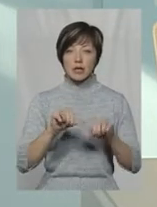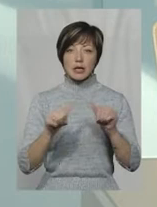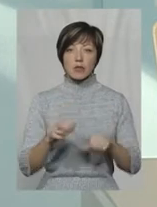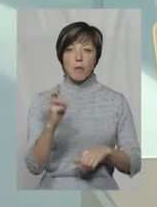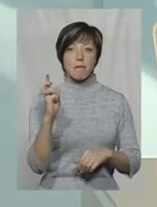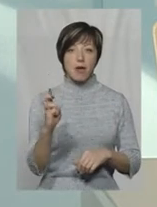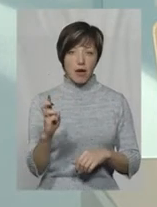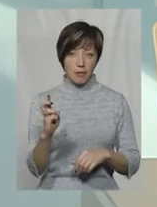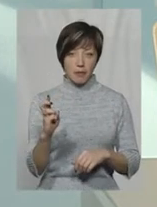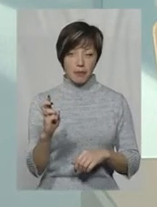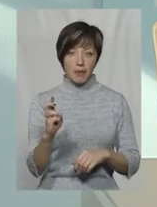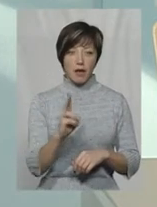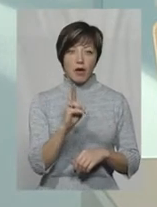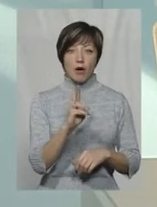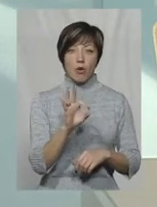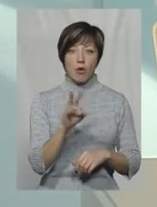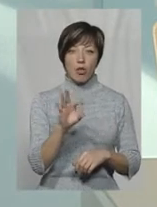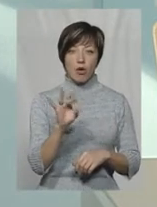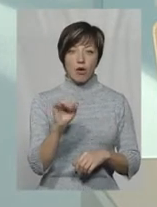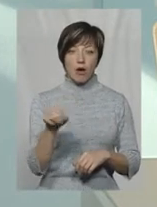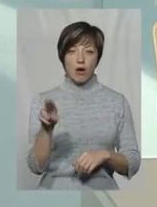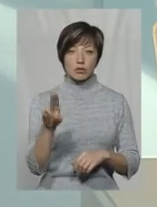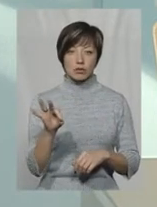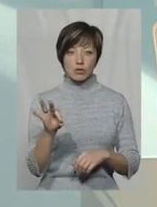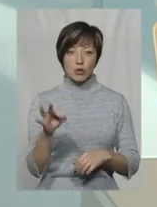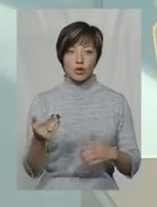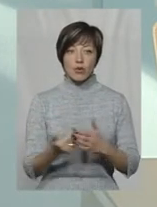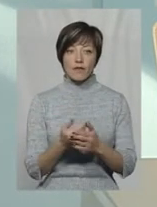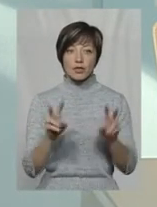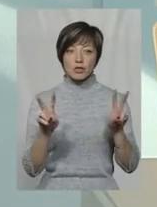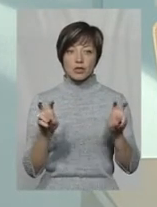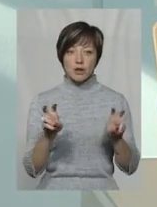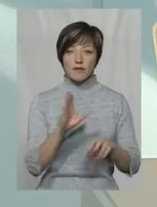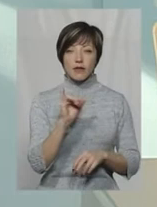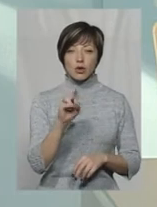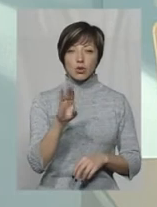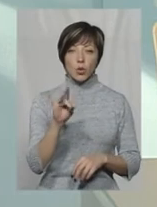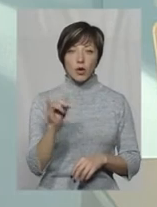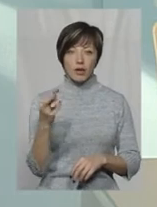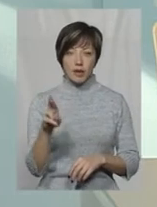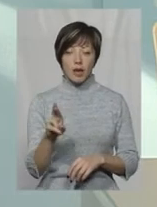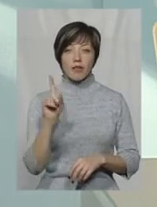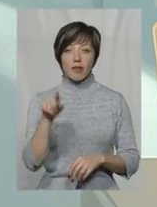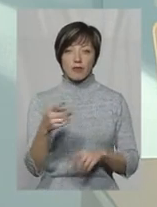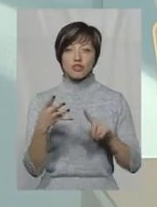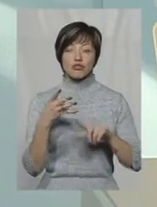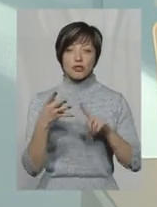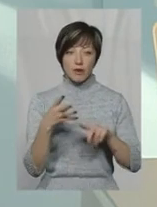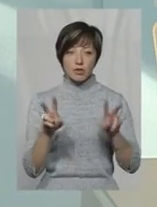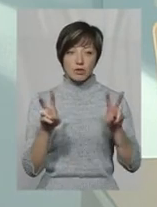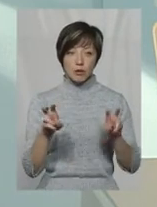Б Колорадо, так званий новий штам Вікторія. І навіть 4-й